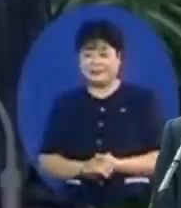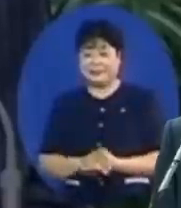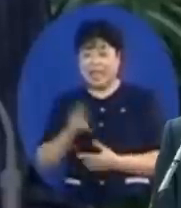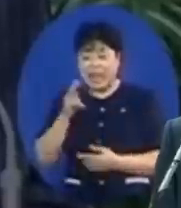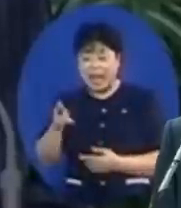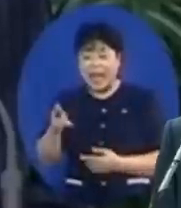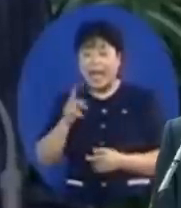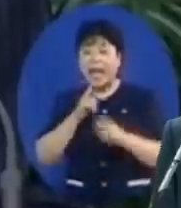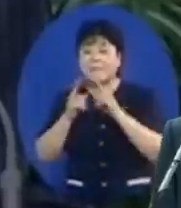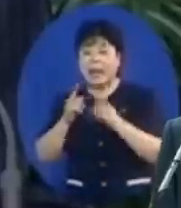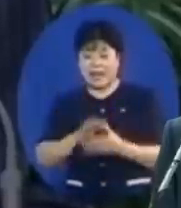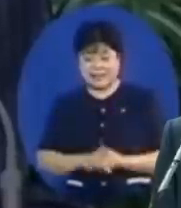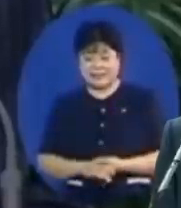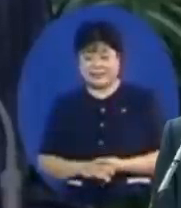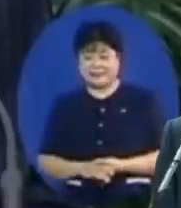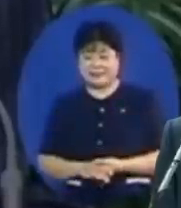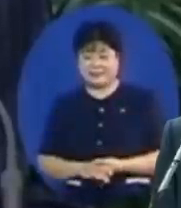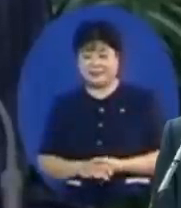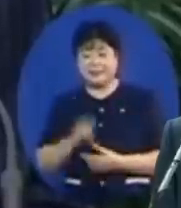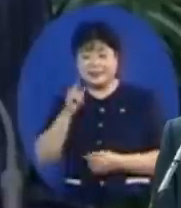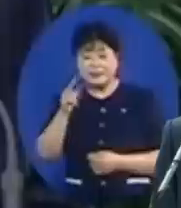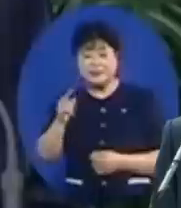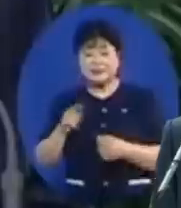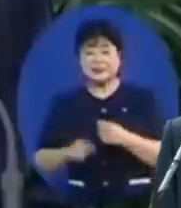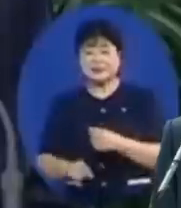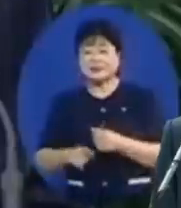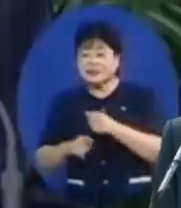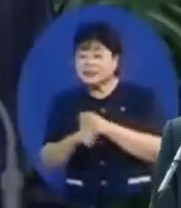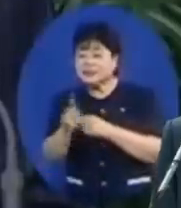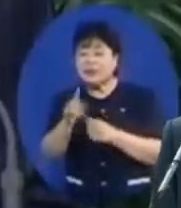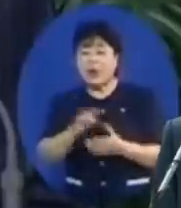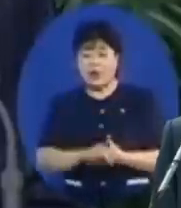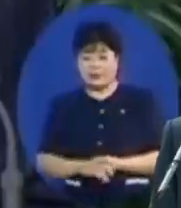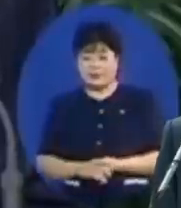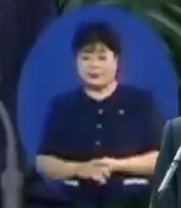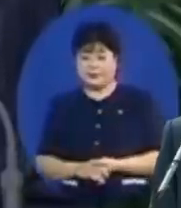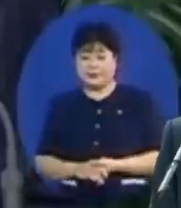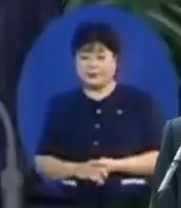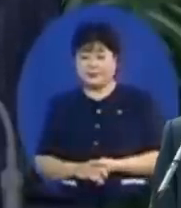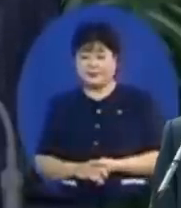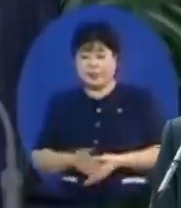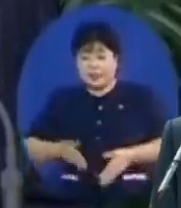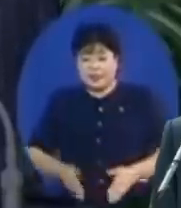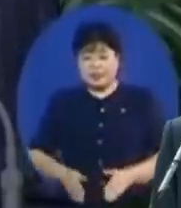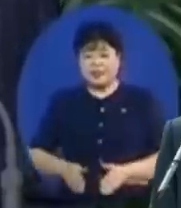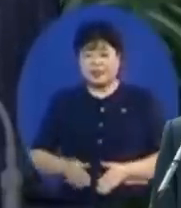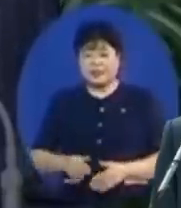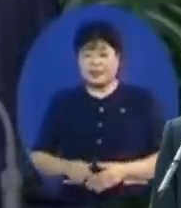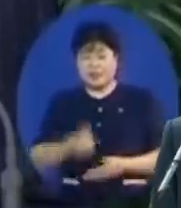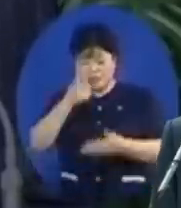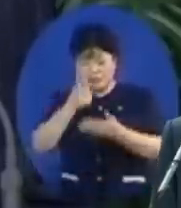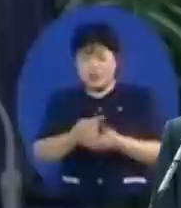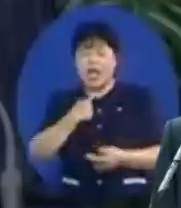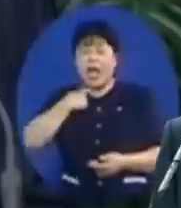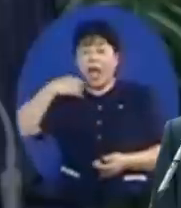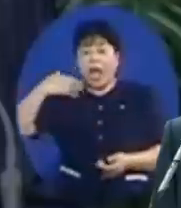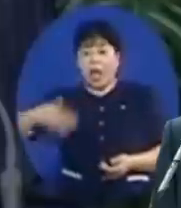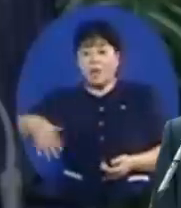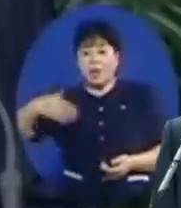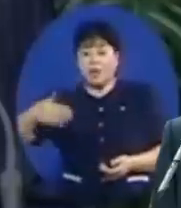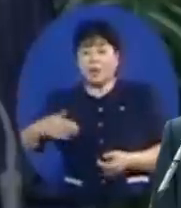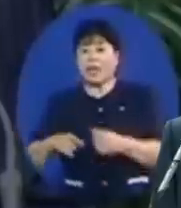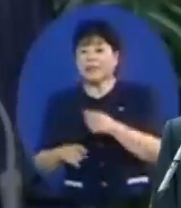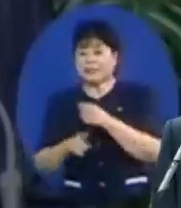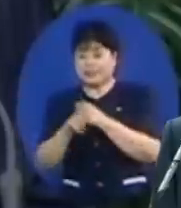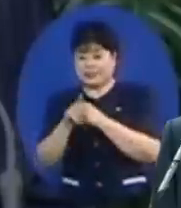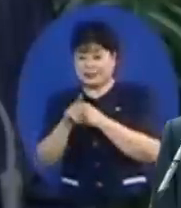헬라어로 디카이오스인데 그 의미가 뭐냐면 태어나서 지금까지 죄를 한 번도 안 지은